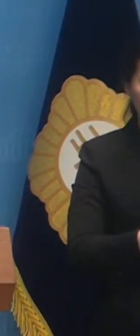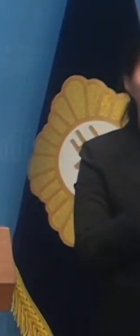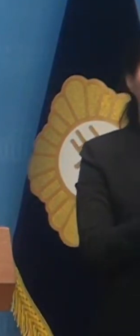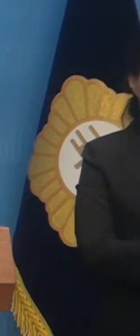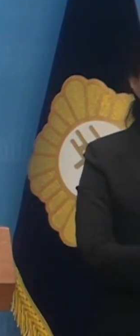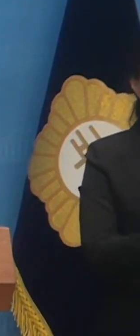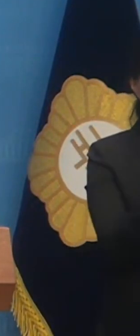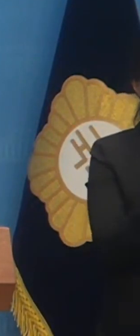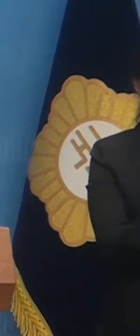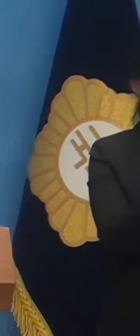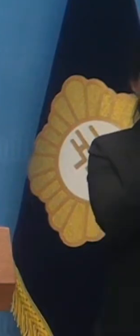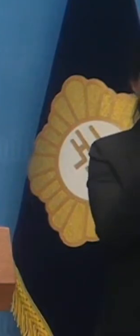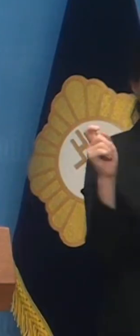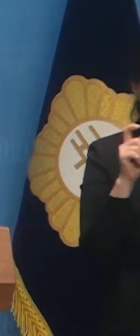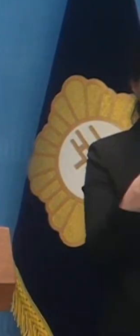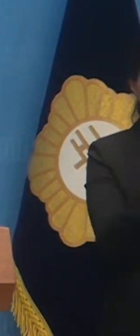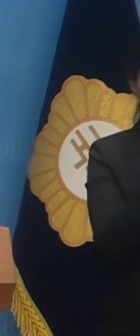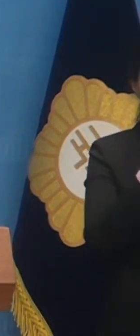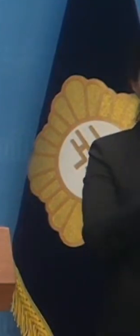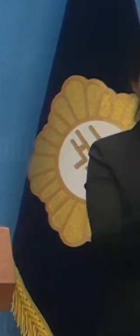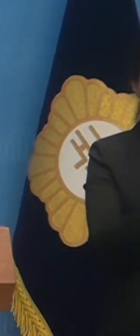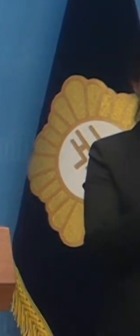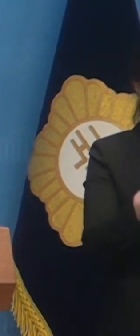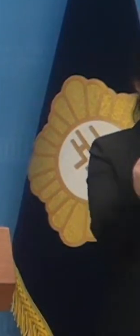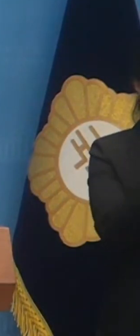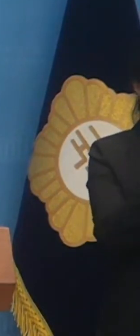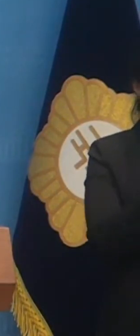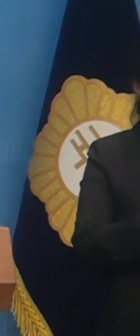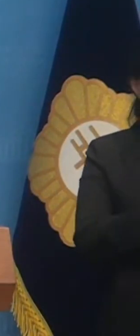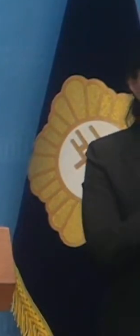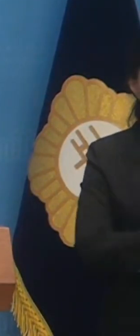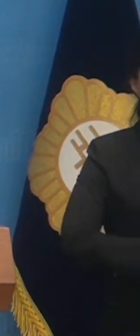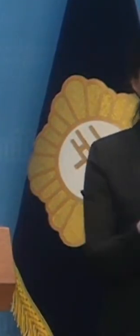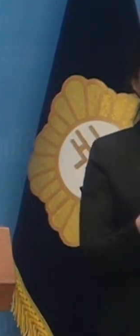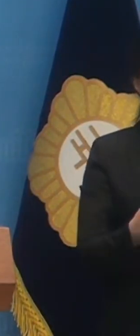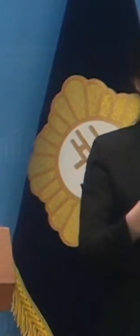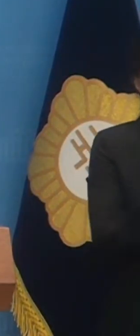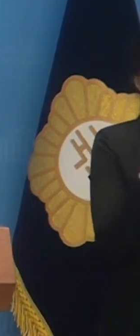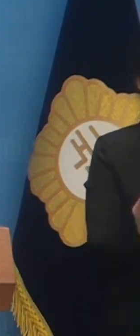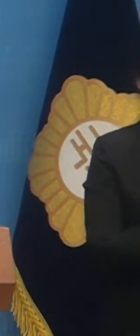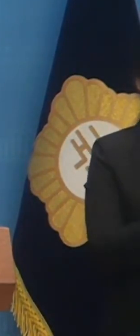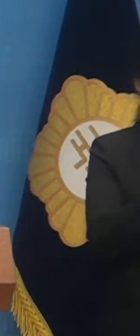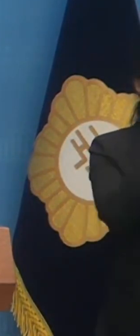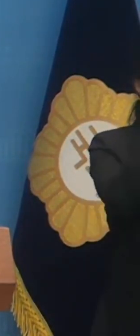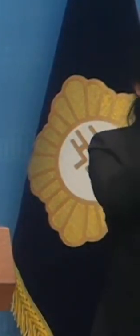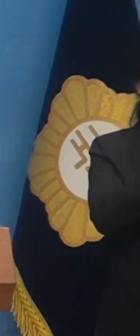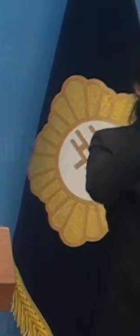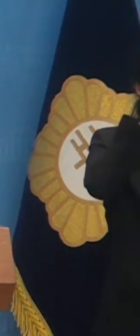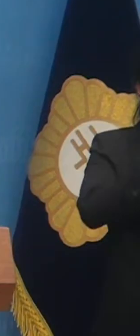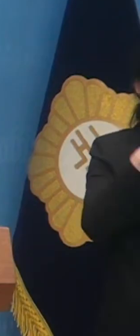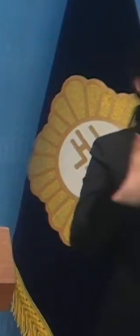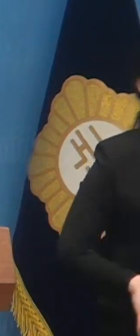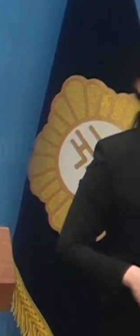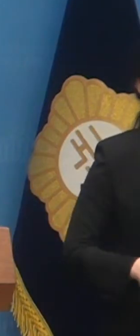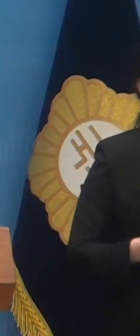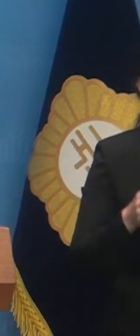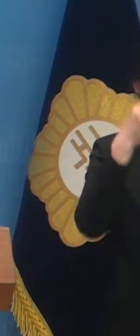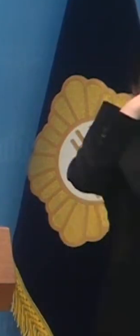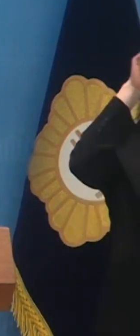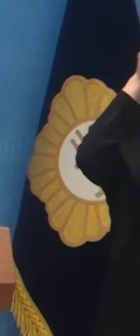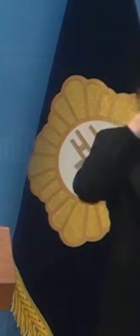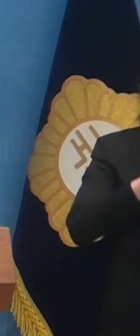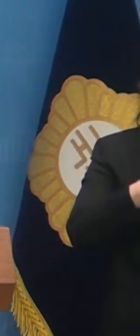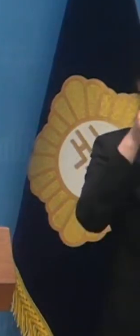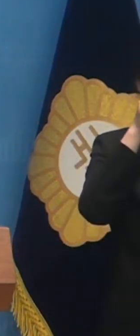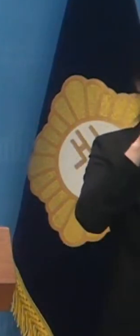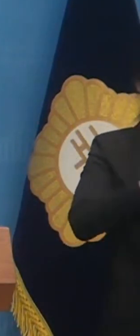동탄명 부동산을 차명 보유하면서 공직자 재산 신고에 누락해오다가 검사 퇴직 후 소송을